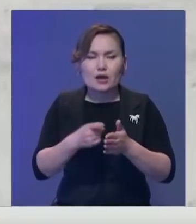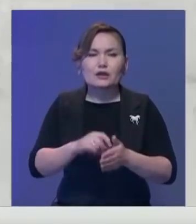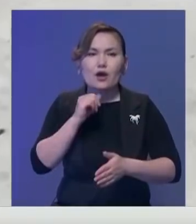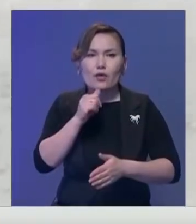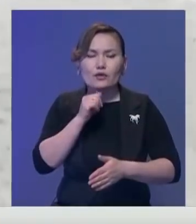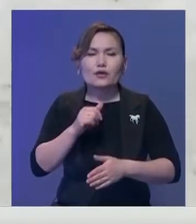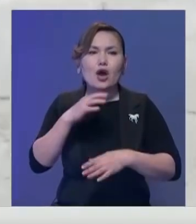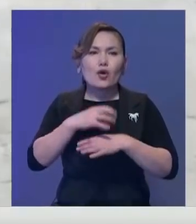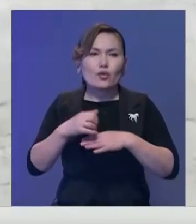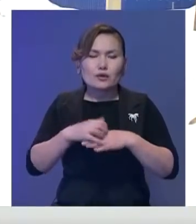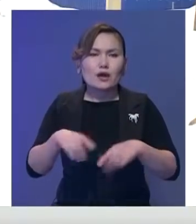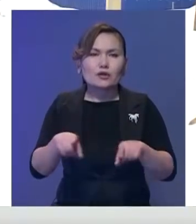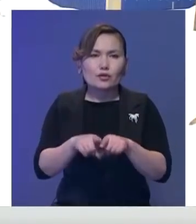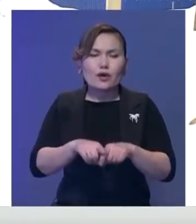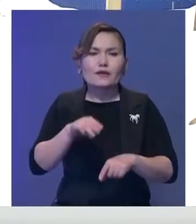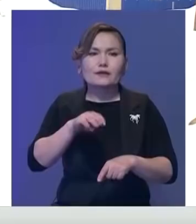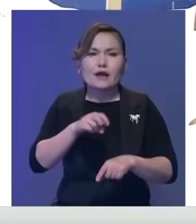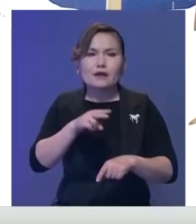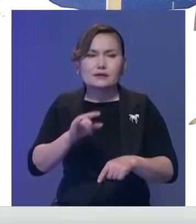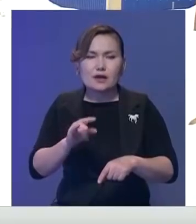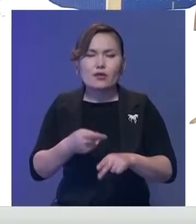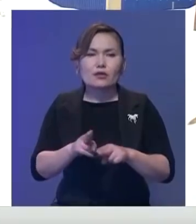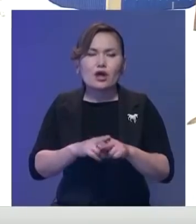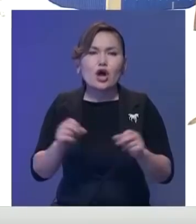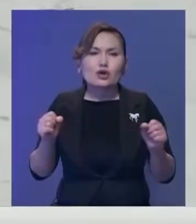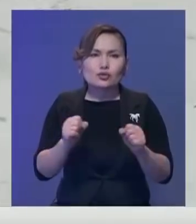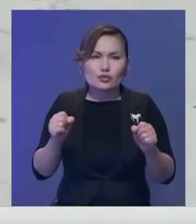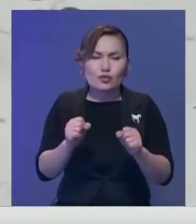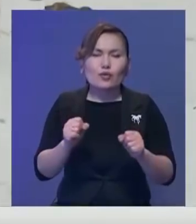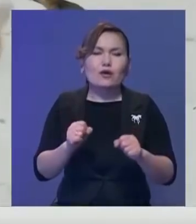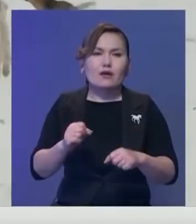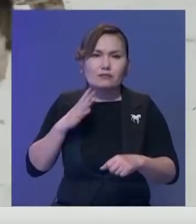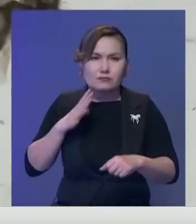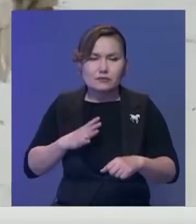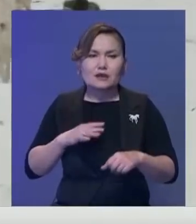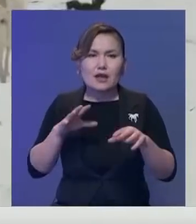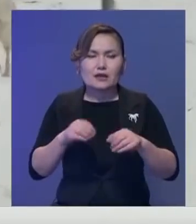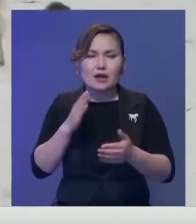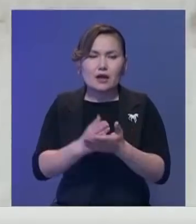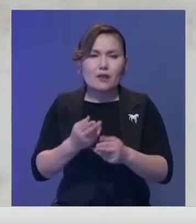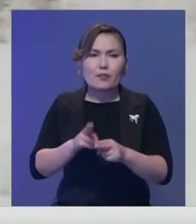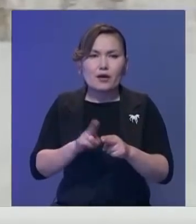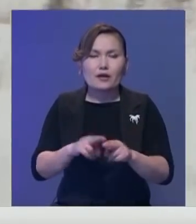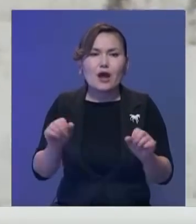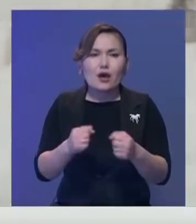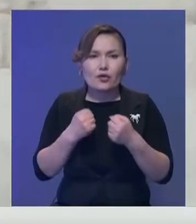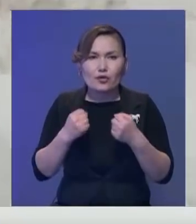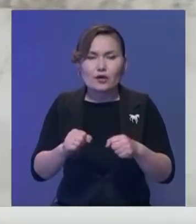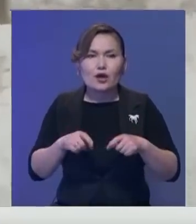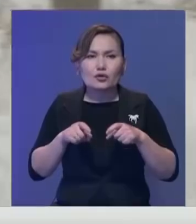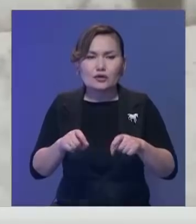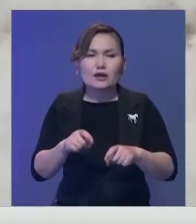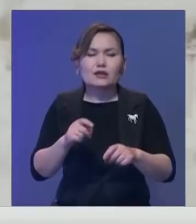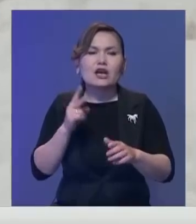Қостанай, Көкшетау, Құмай тазы деп қысқа бейімделген, суыққа бейімделген тазылар. Жүгірген тазының жылдамдығы сағатына 70-80 шақырымға дейін